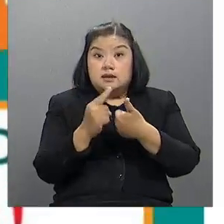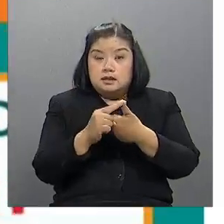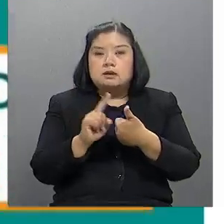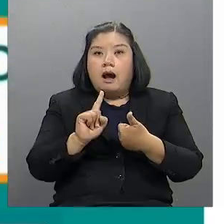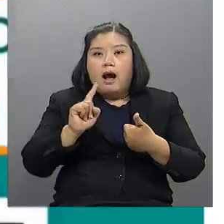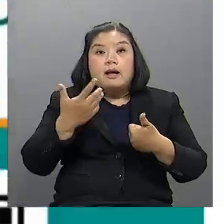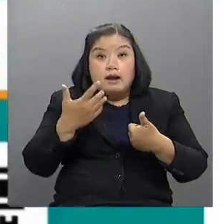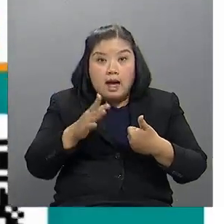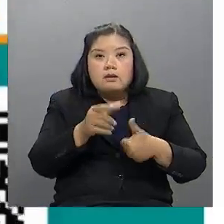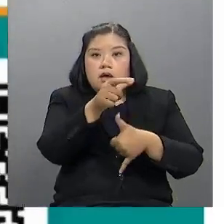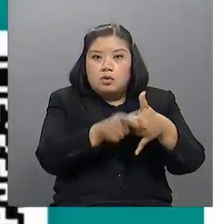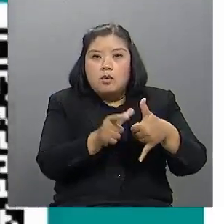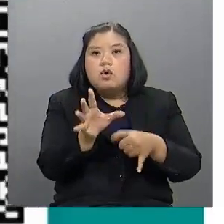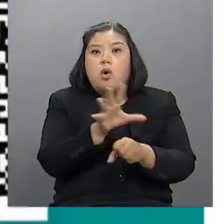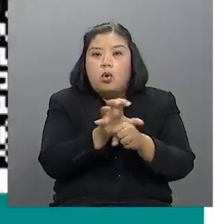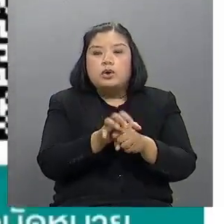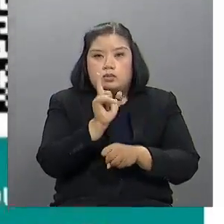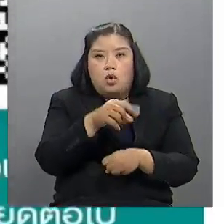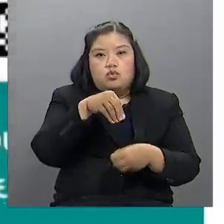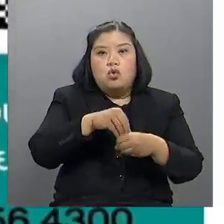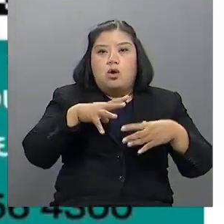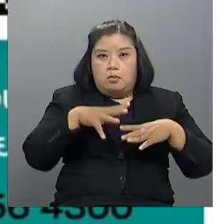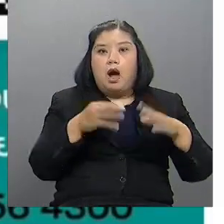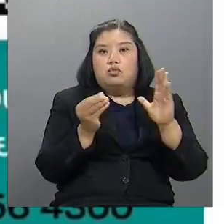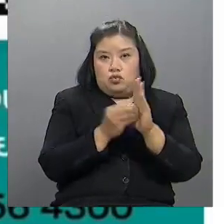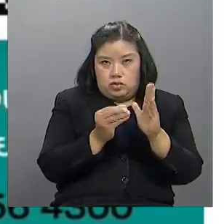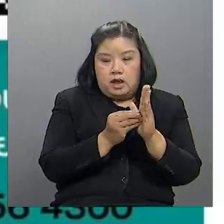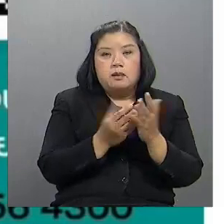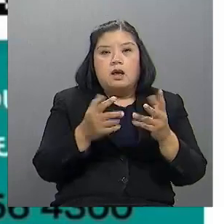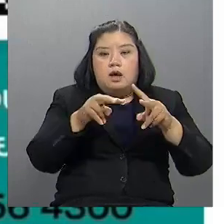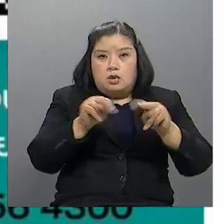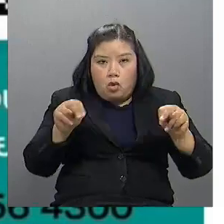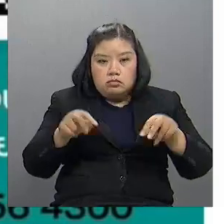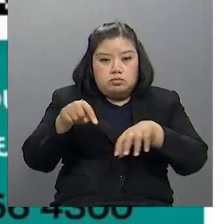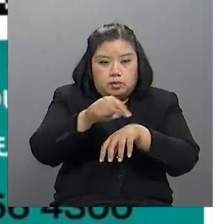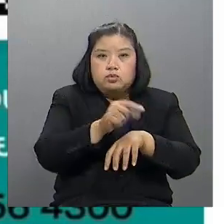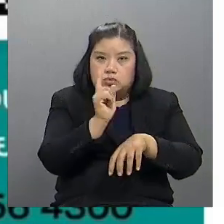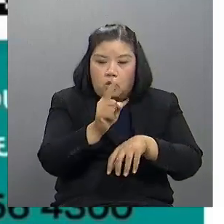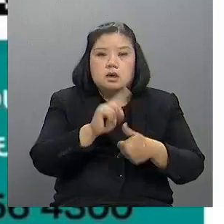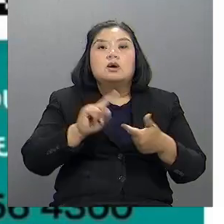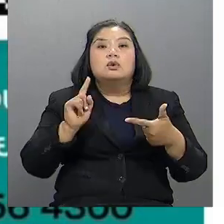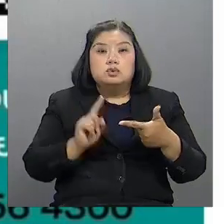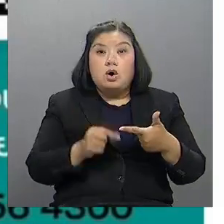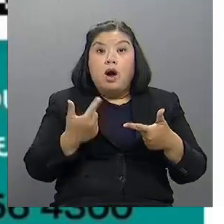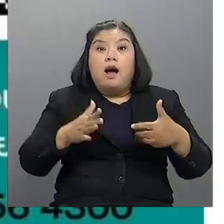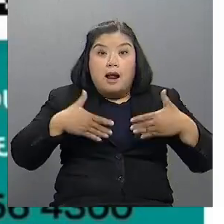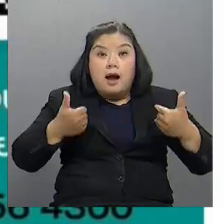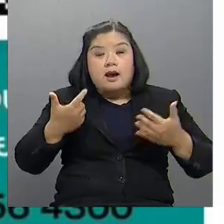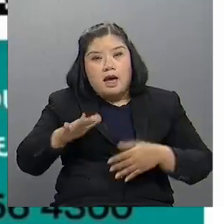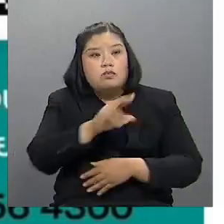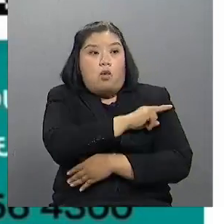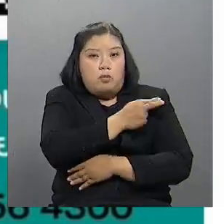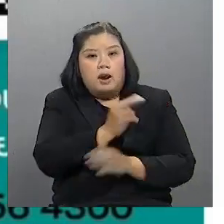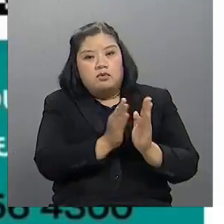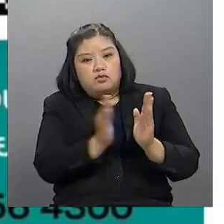หายแล้วต้องทำนักอยู่ในกรุงเทพและปริมณฑลเท่านั้น 2รักษาหายแล้วออกจากโรงพยาบาล 14วัน